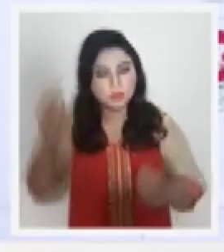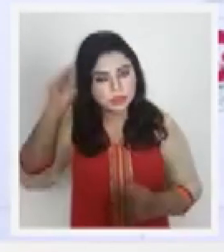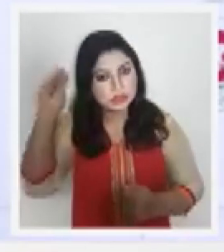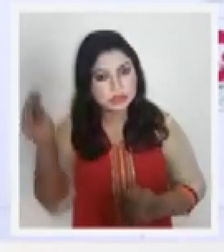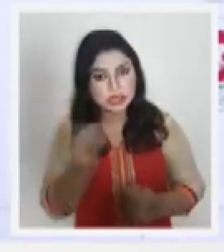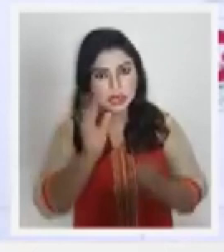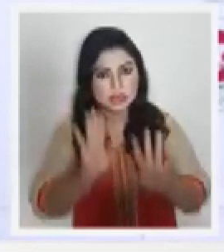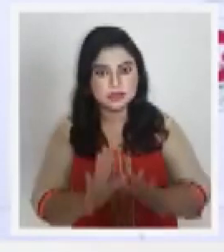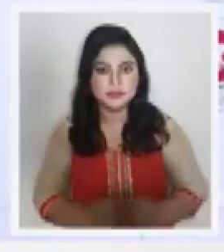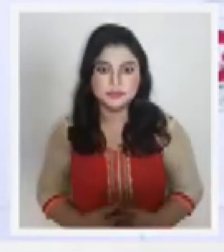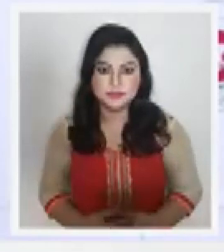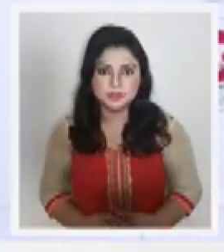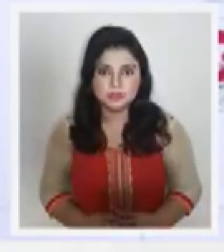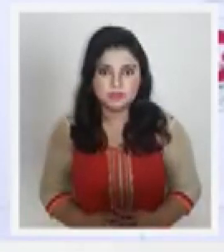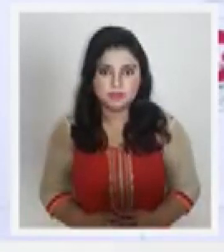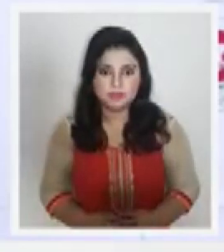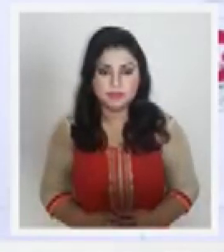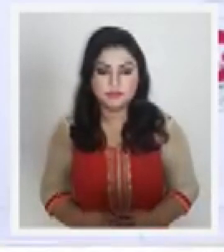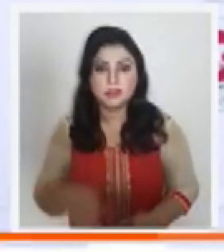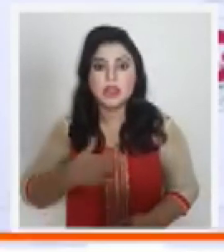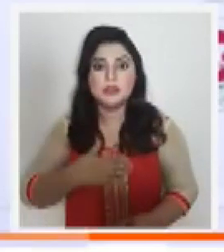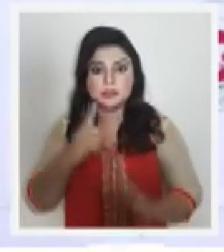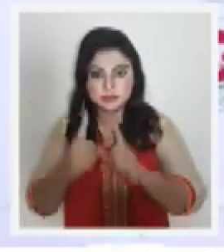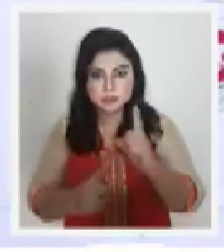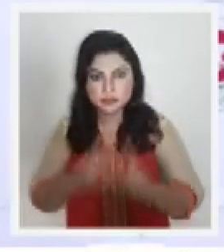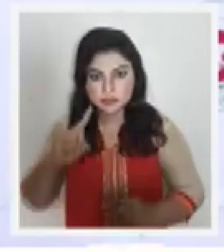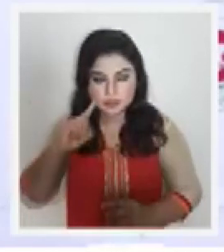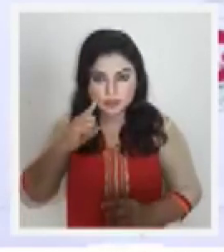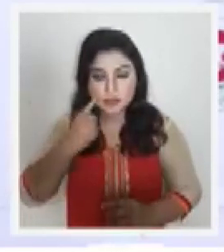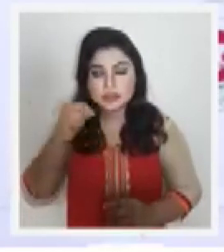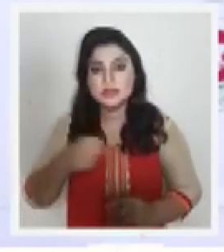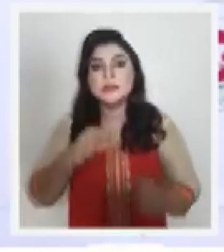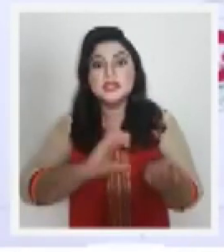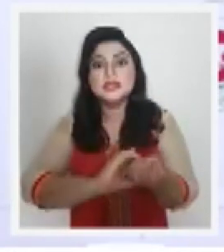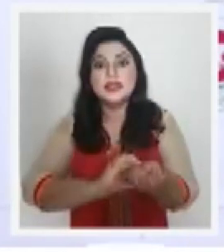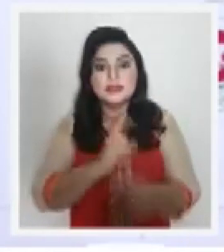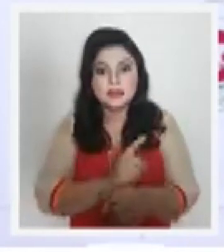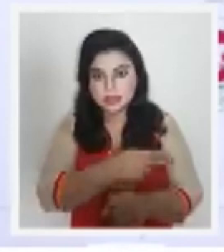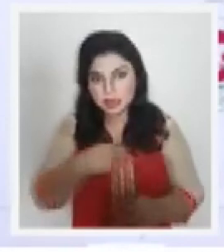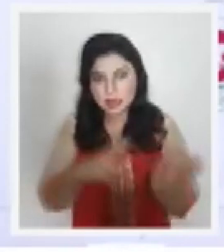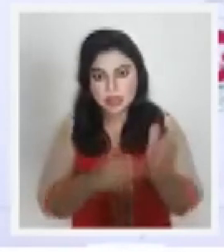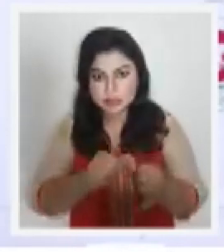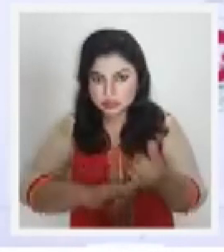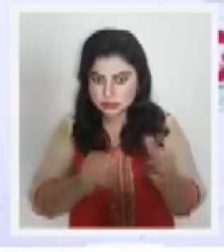দৈনিক কোভিড-19 নিয়ে দৈনিক স্বাস্থ্য বুলেটিনে আপনাদের সামনে হাজির হয়েছি।